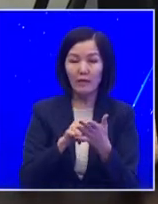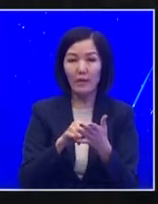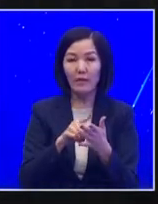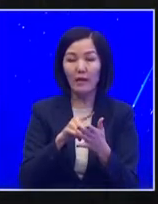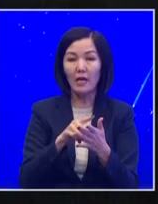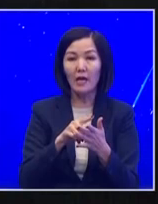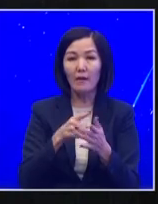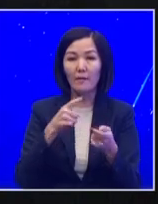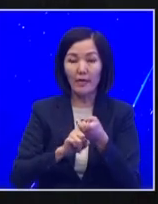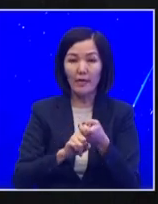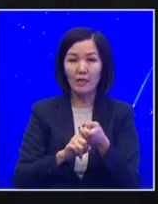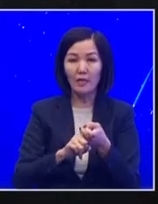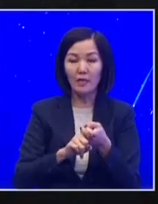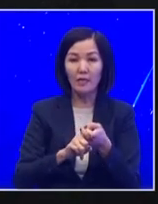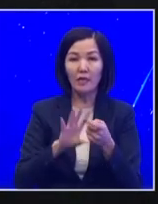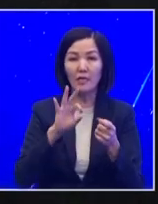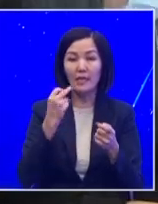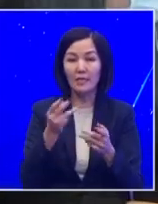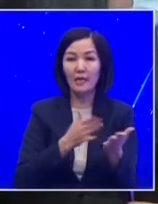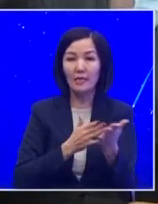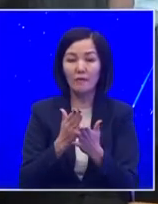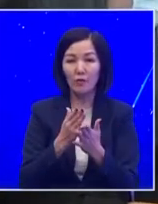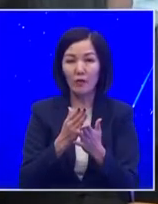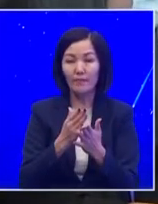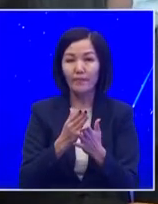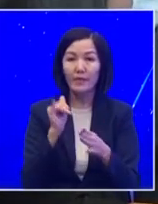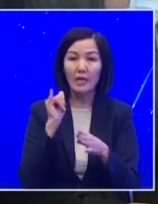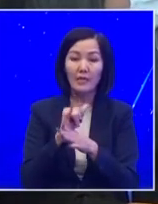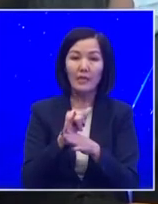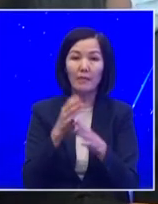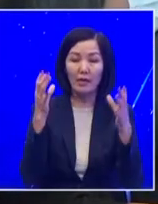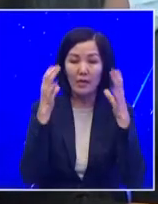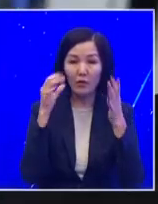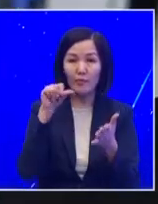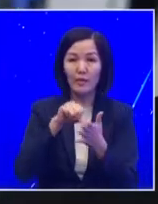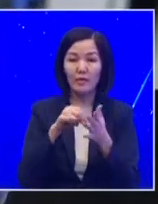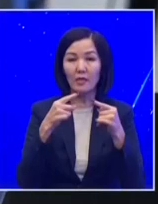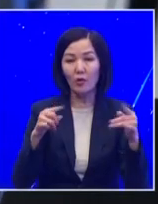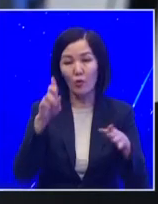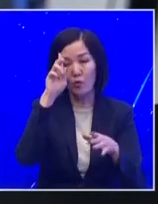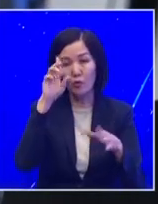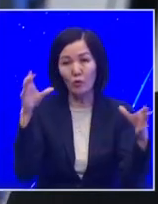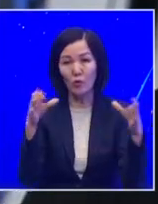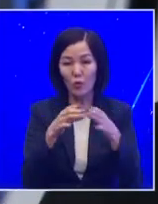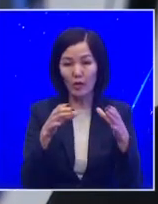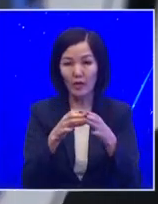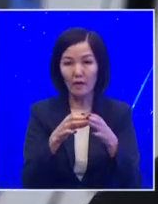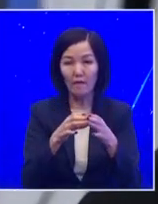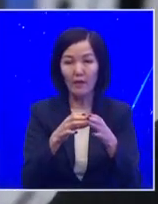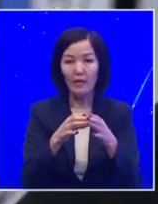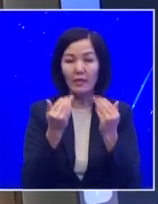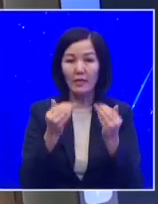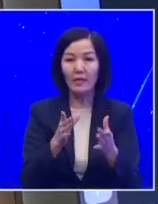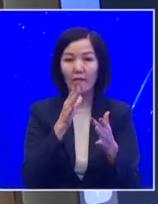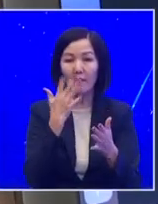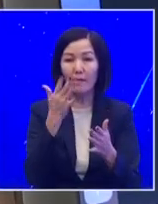вопросы, касающиеся юридической и социальной сфер. В скором времени гостями радио станут и представители различных госорганов. К слову, его аудитория на данный